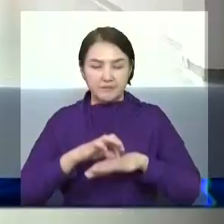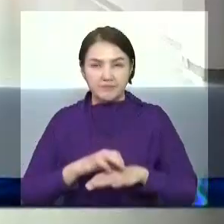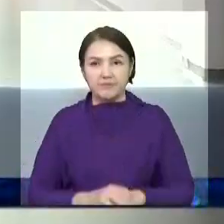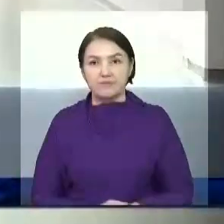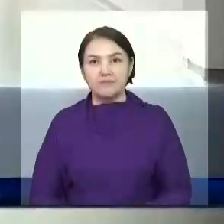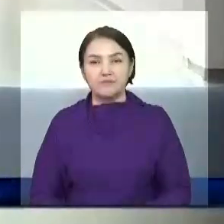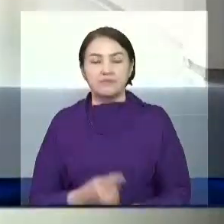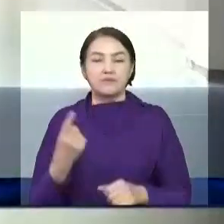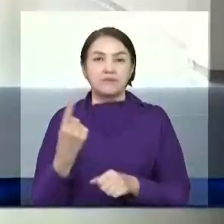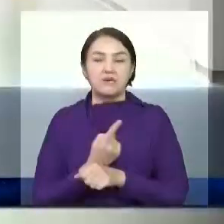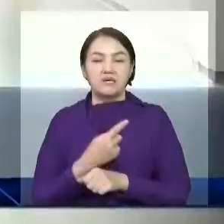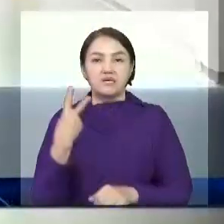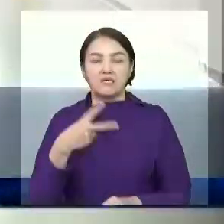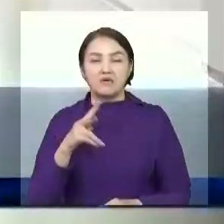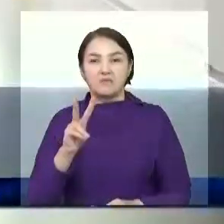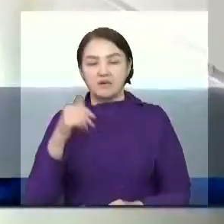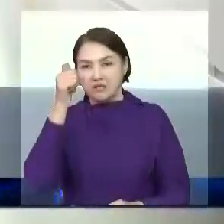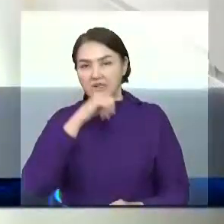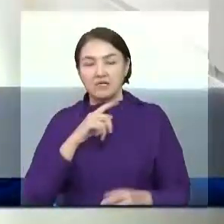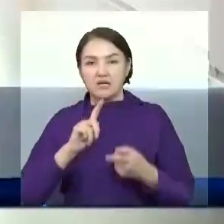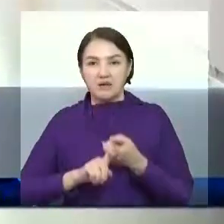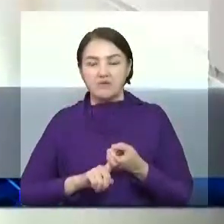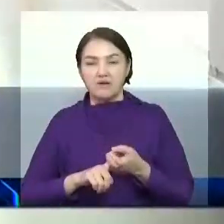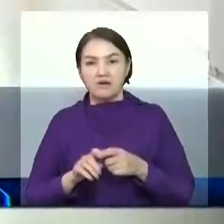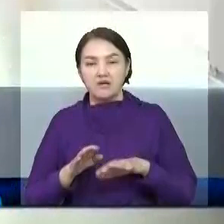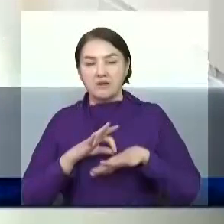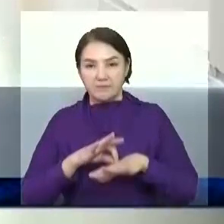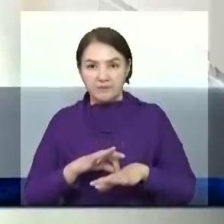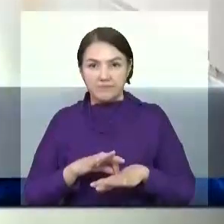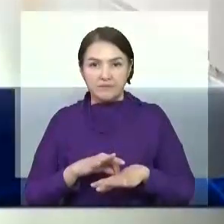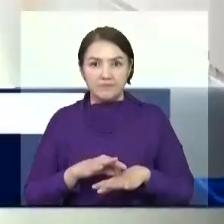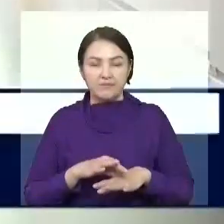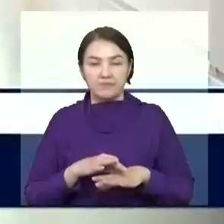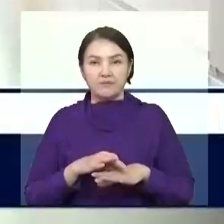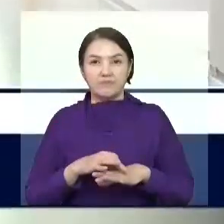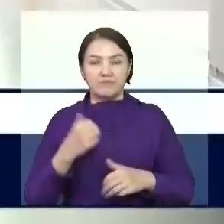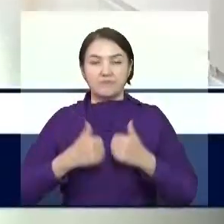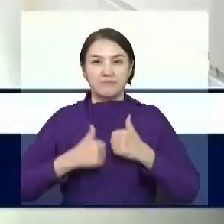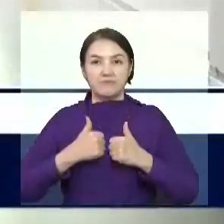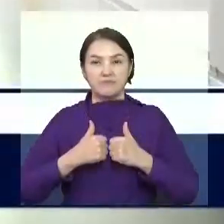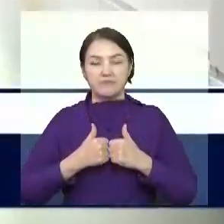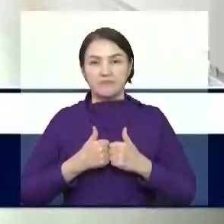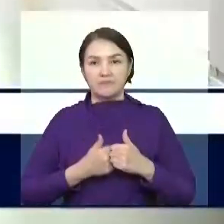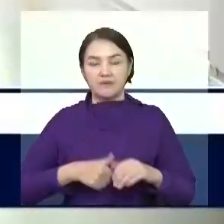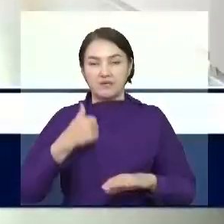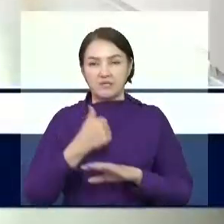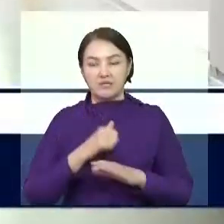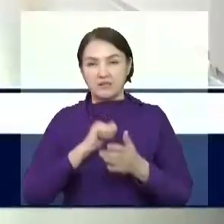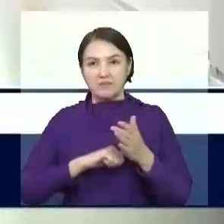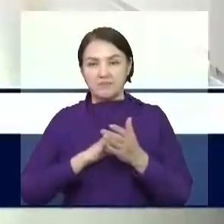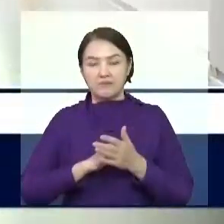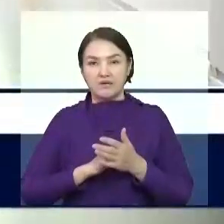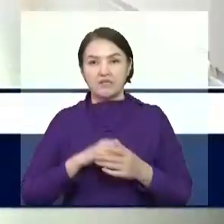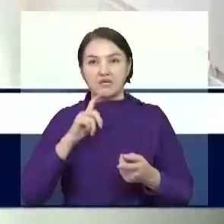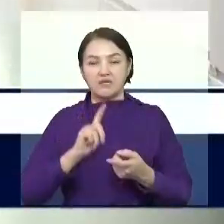келеді. Алғаш рет 22 жылы ковидтан кейін ұйымдастырғанбыз. Себебі сайыстың негізгі себепкері болып осы